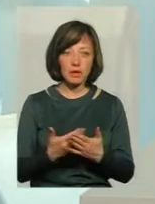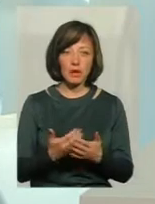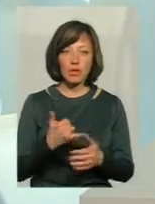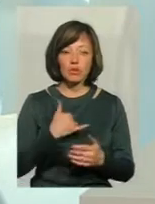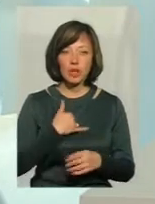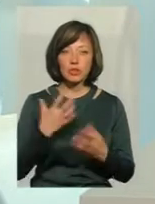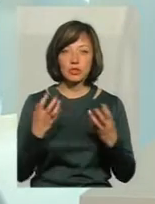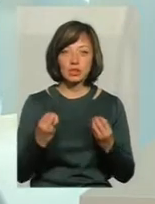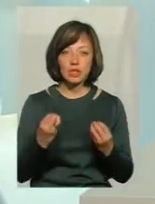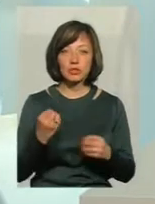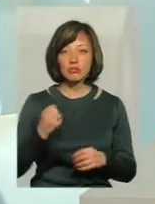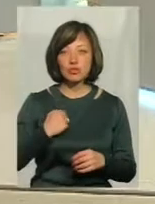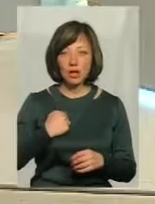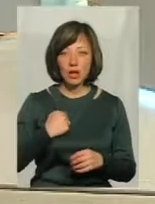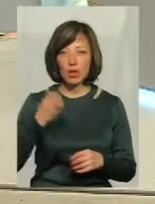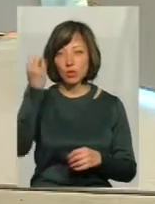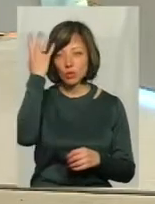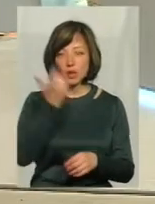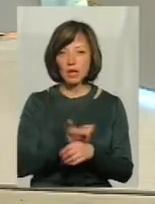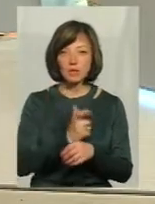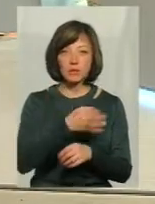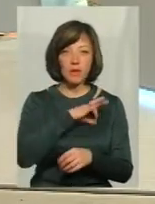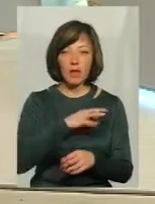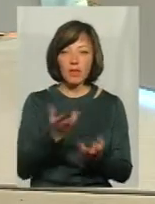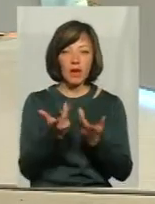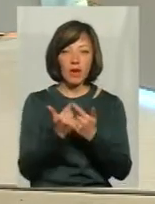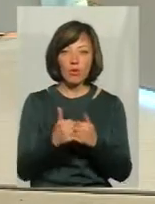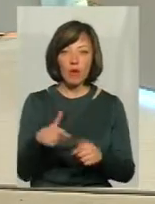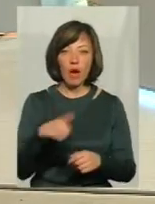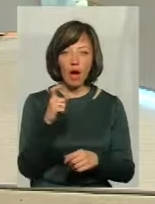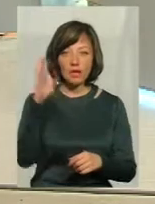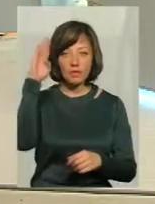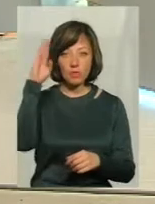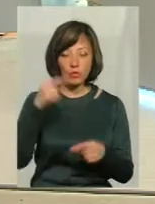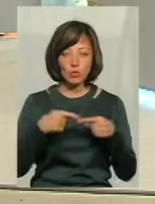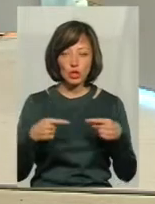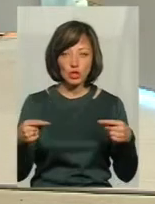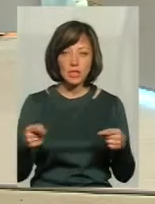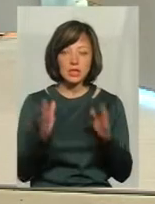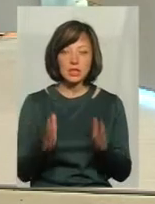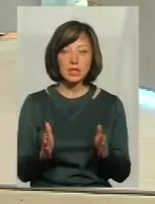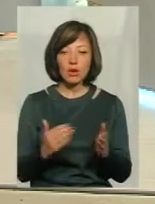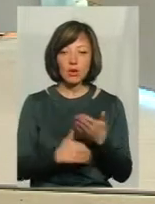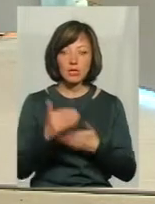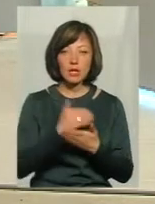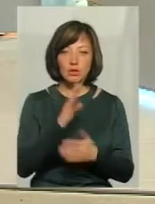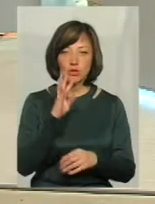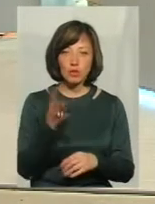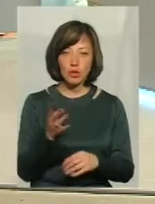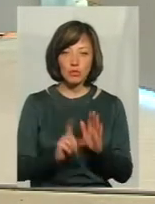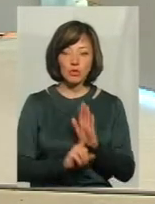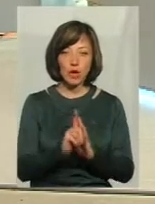на жаль, присутня культура надмірного споживання, коли ми не рахуємо газ, воду і все інше. Тільки останні 4 роки